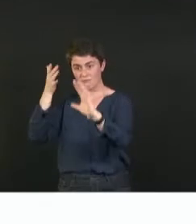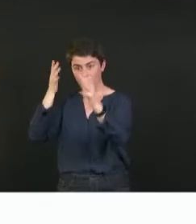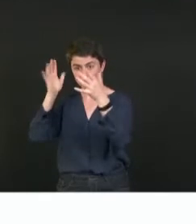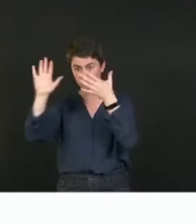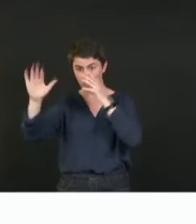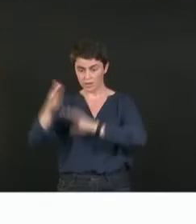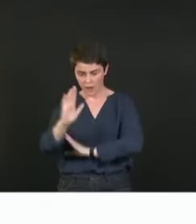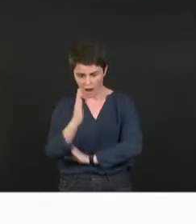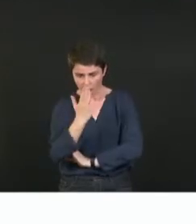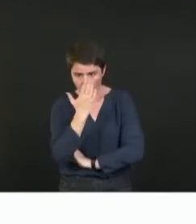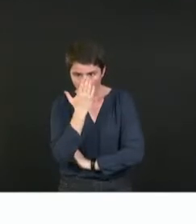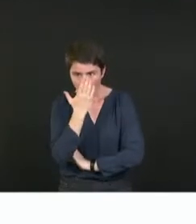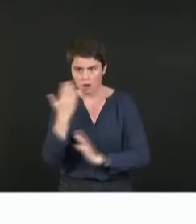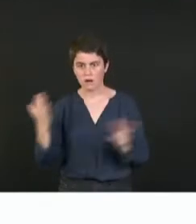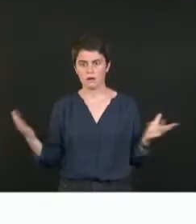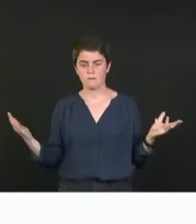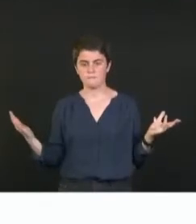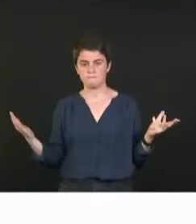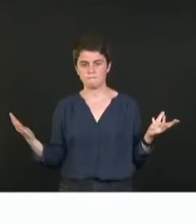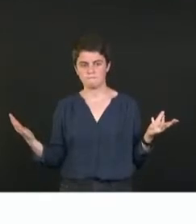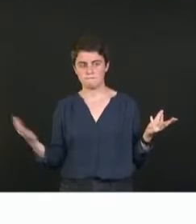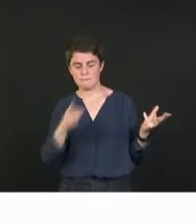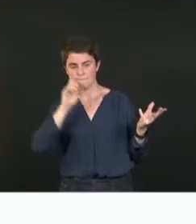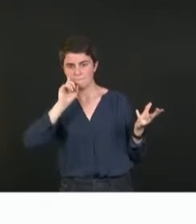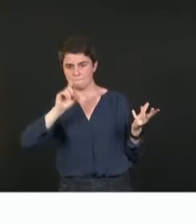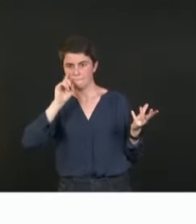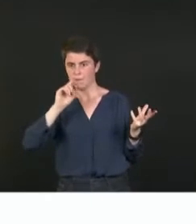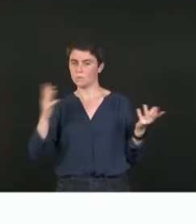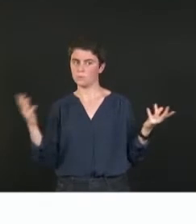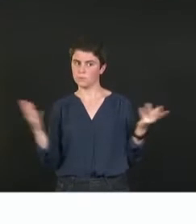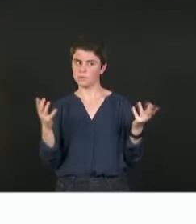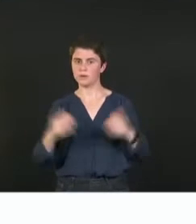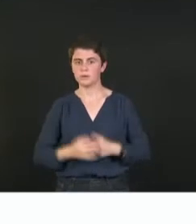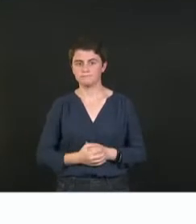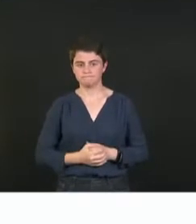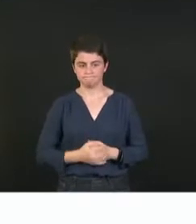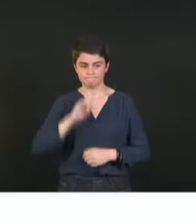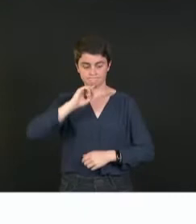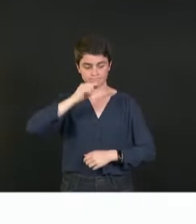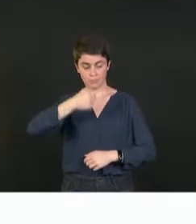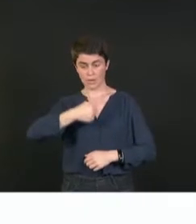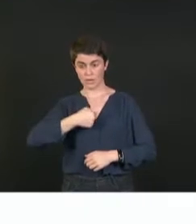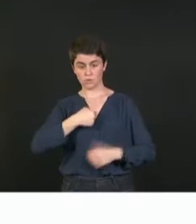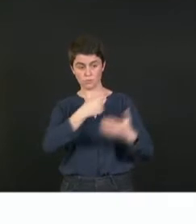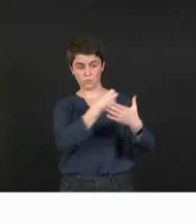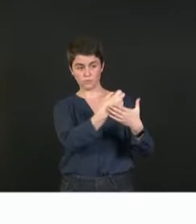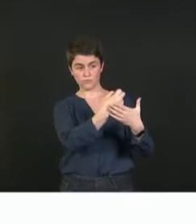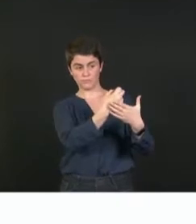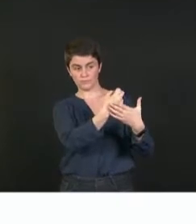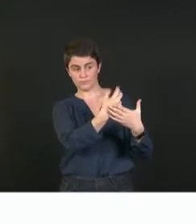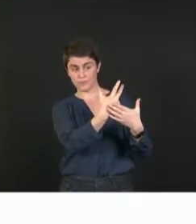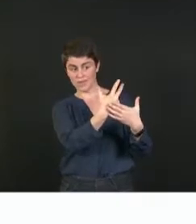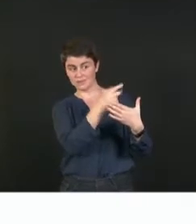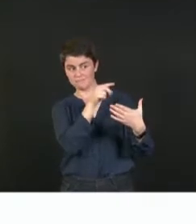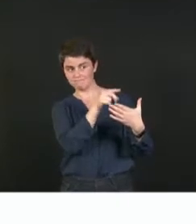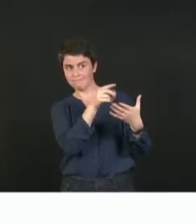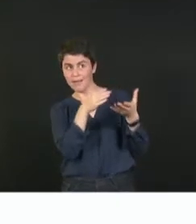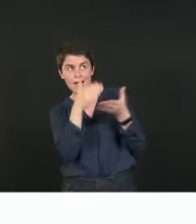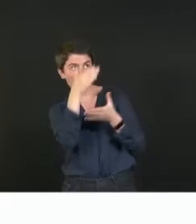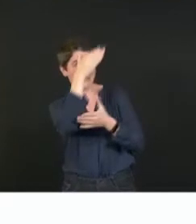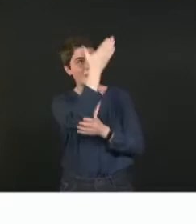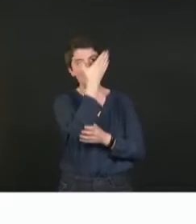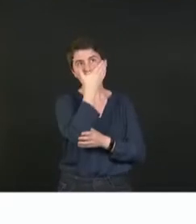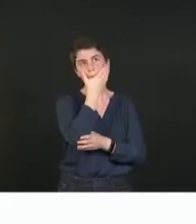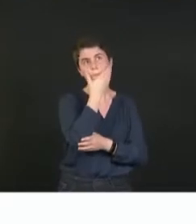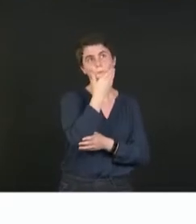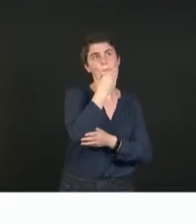Hein. Bah voilà, vous avez le constat que finalement, le hêtre en Normandie, il n'a pas un super avenir. Et même si